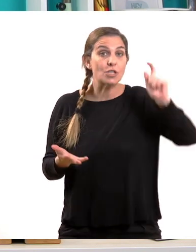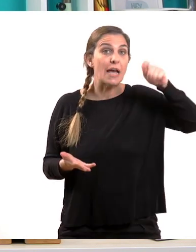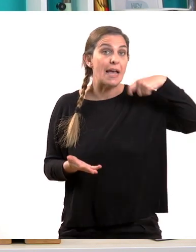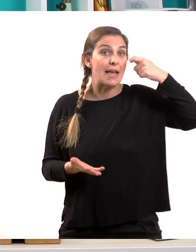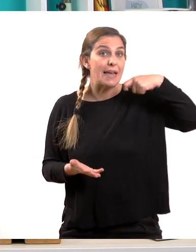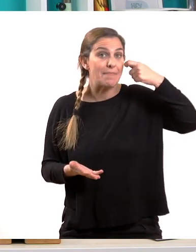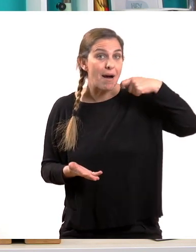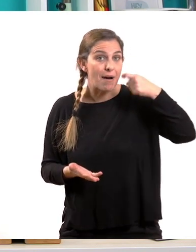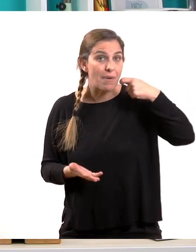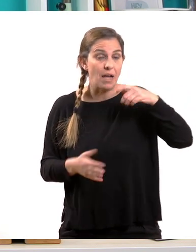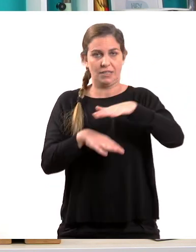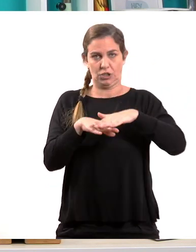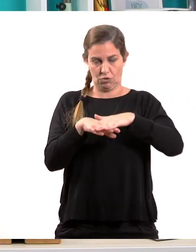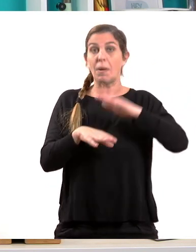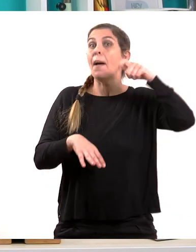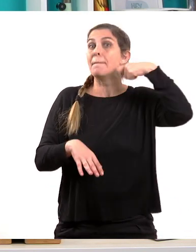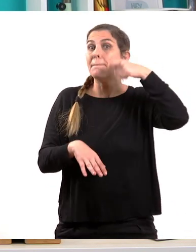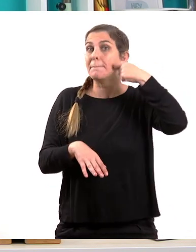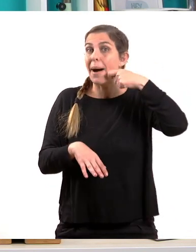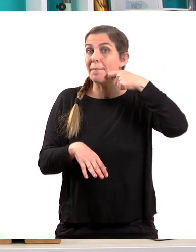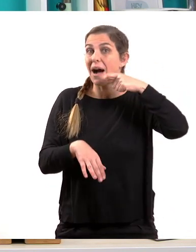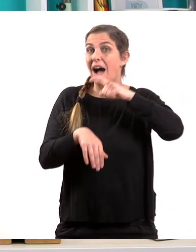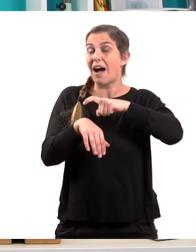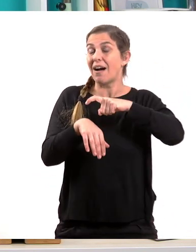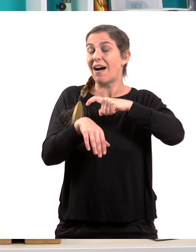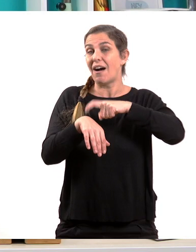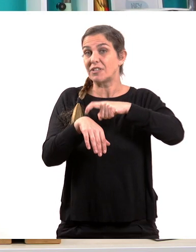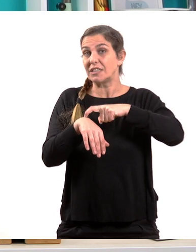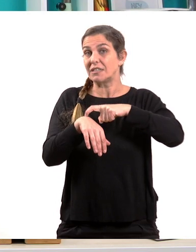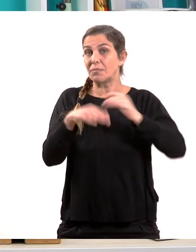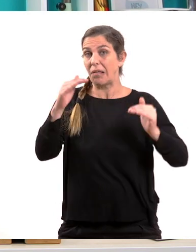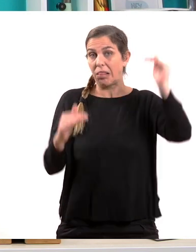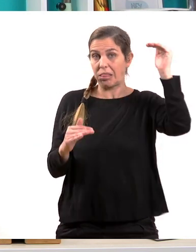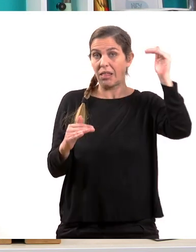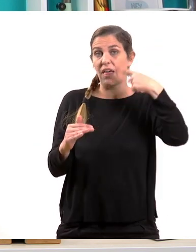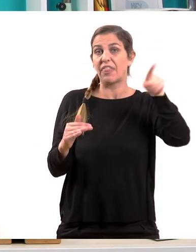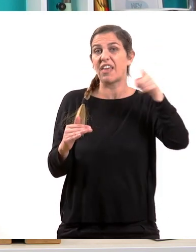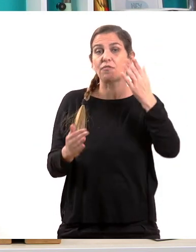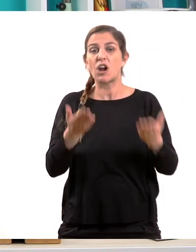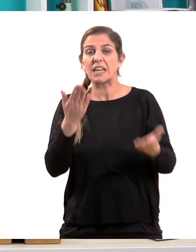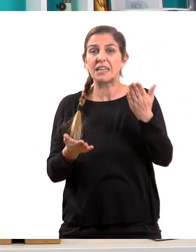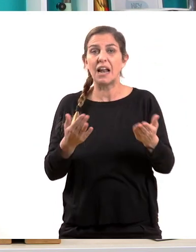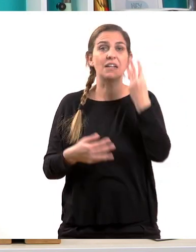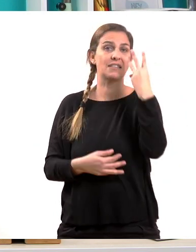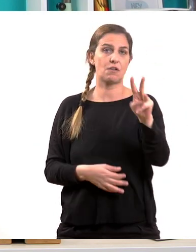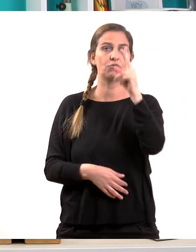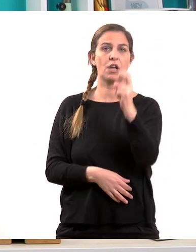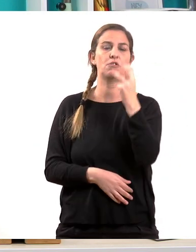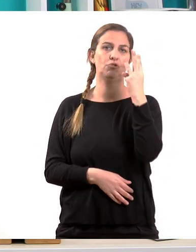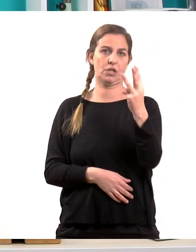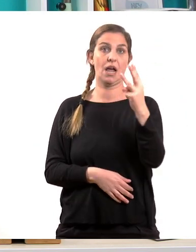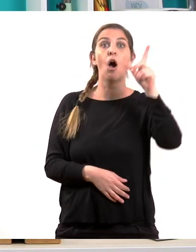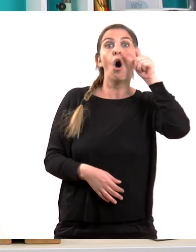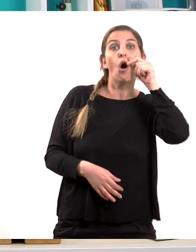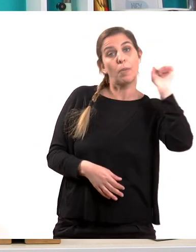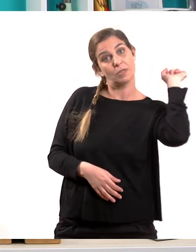περισσότερο, μάλλον λιγότερο είναι από τον μπαμπά, 323 κιλά. Ή ο μπαμπάς είναι 323 κιλά πιο βαρύς